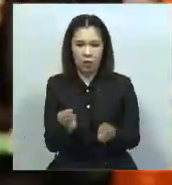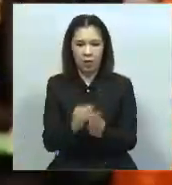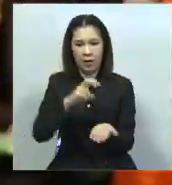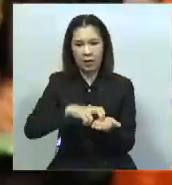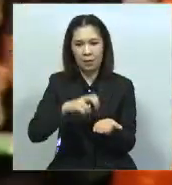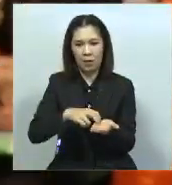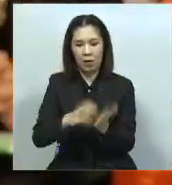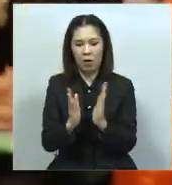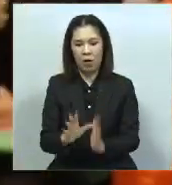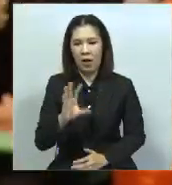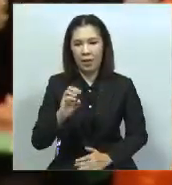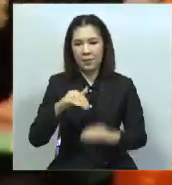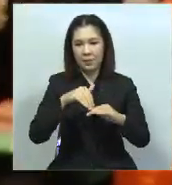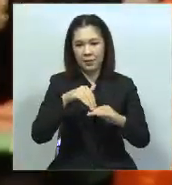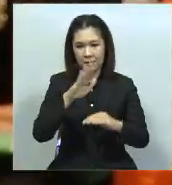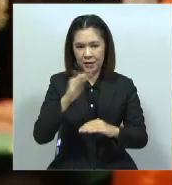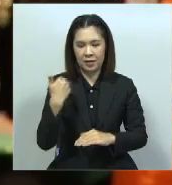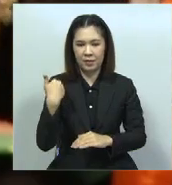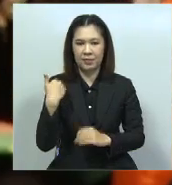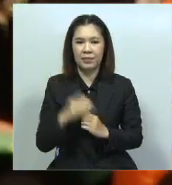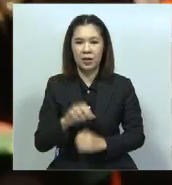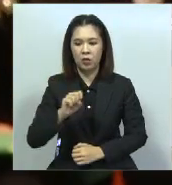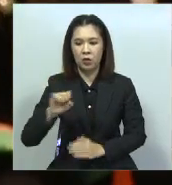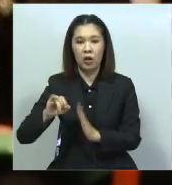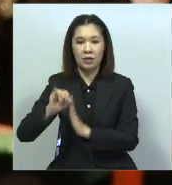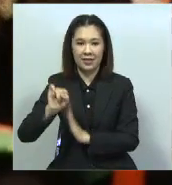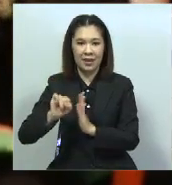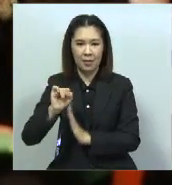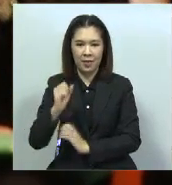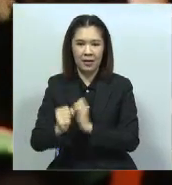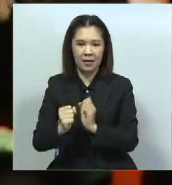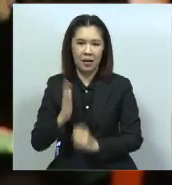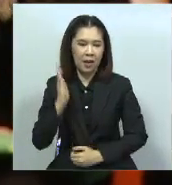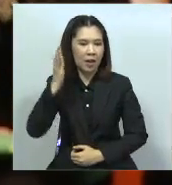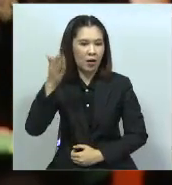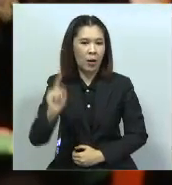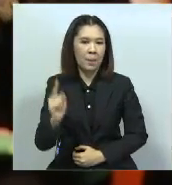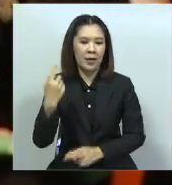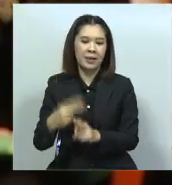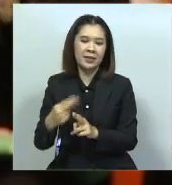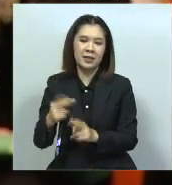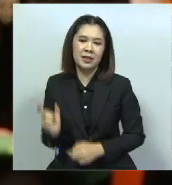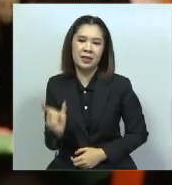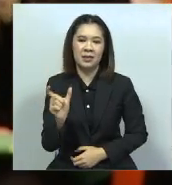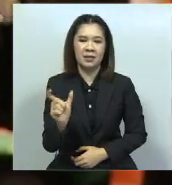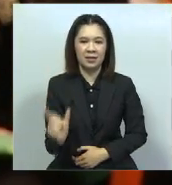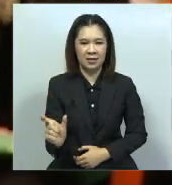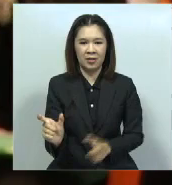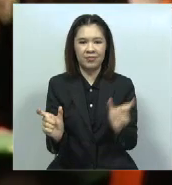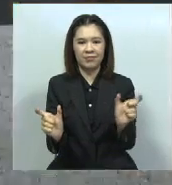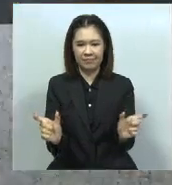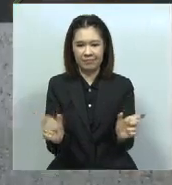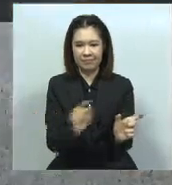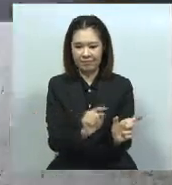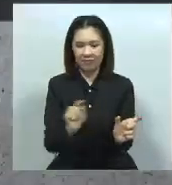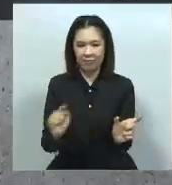นจากนั้นนางสาวศรีนวลบุญลือส.ส.เชียงใหม่พรรคอนาคตใหม่เสนอชื่อนายธนาธรจึงรุ่งเรืองกิจเป็นนายกรัฐมนตรี